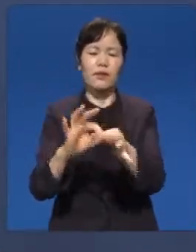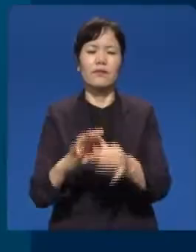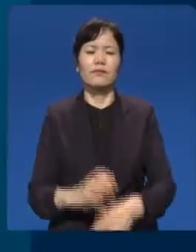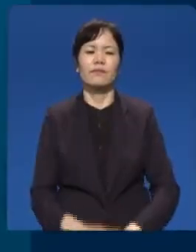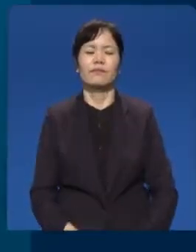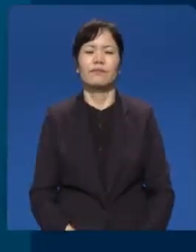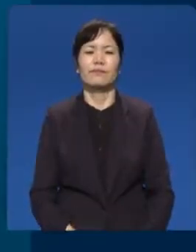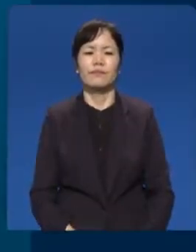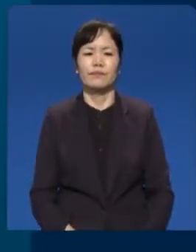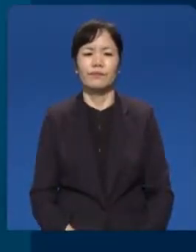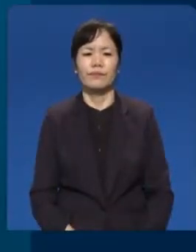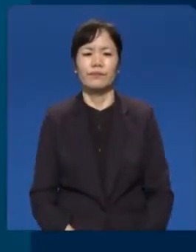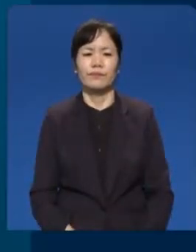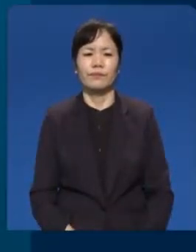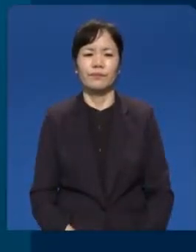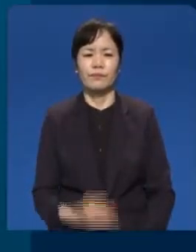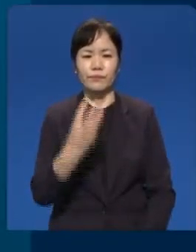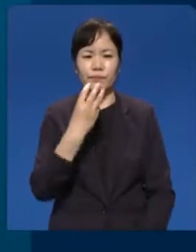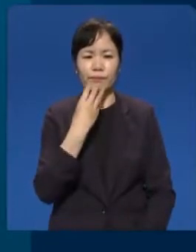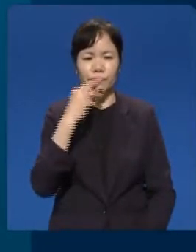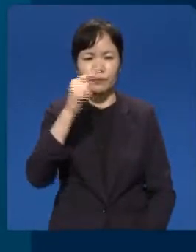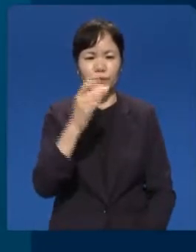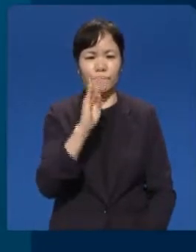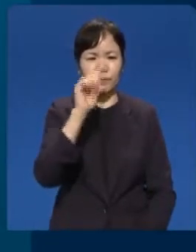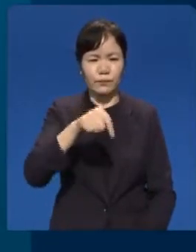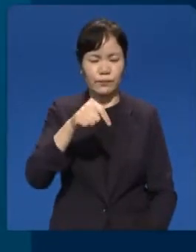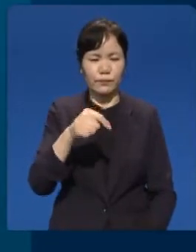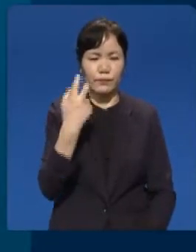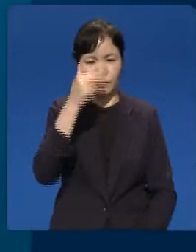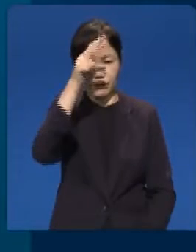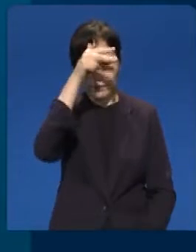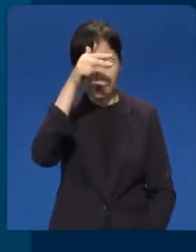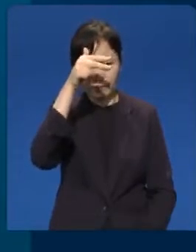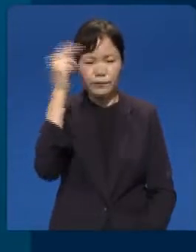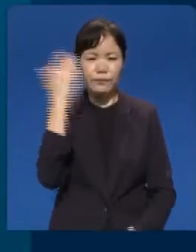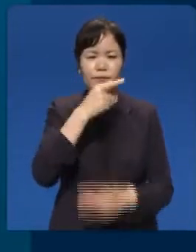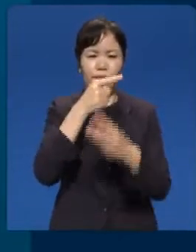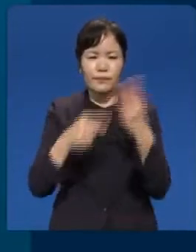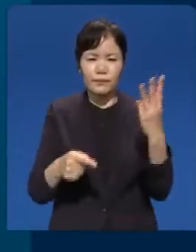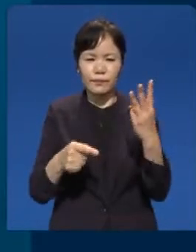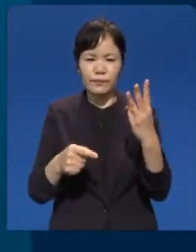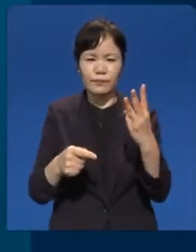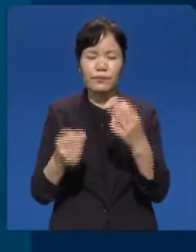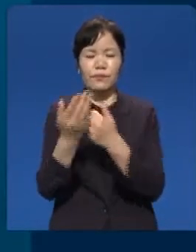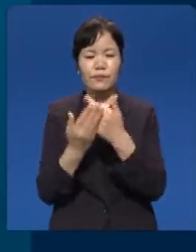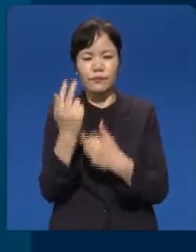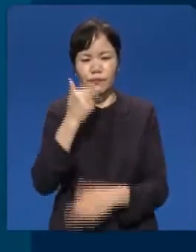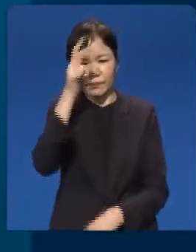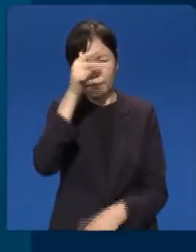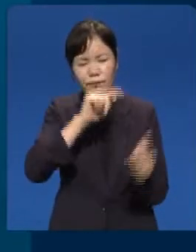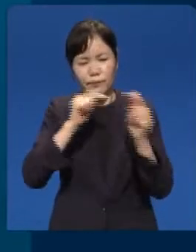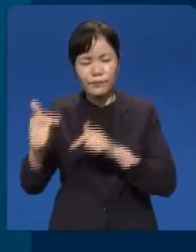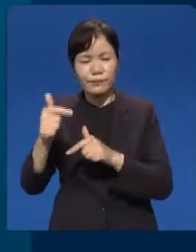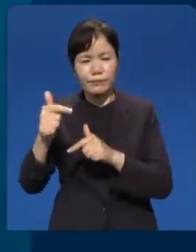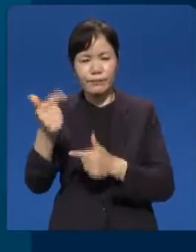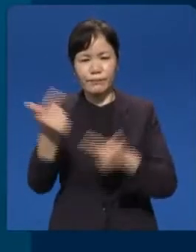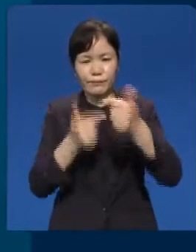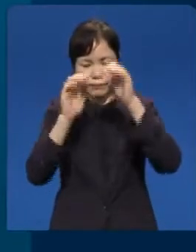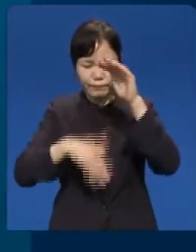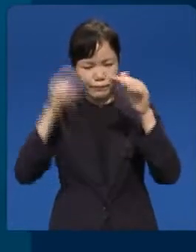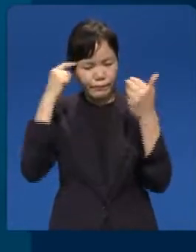이어졌습니다. 서울 동부지검과 청주지검, 제주지검 등 일선에서도 중재안 반대